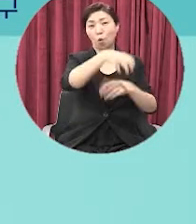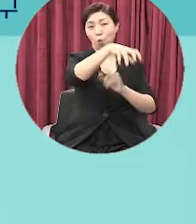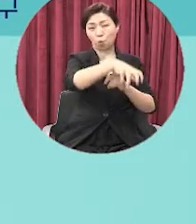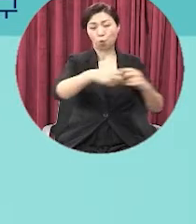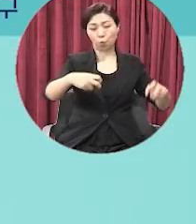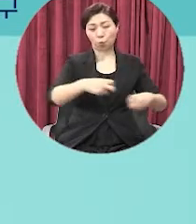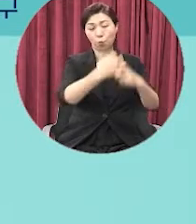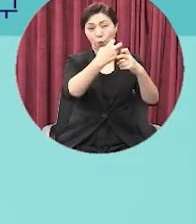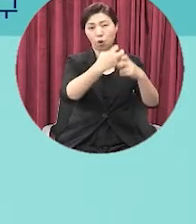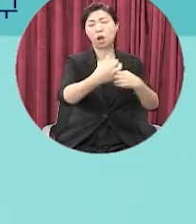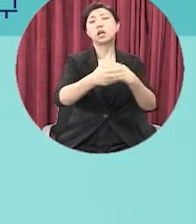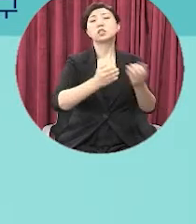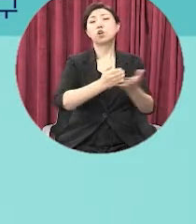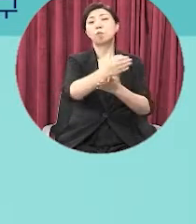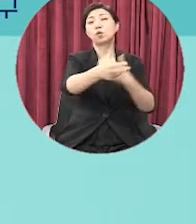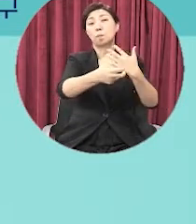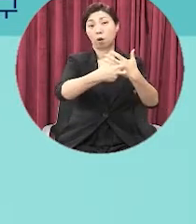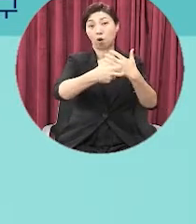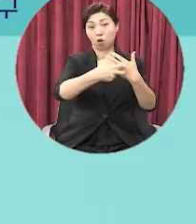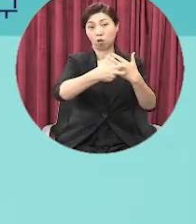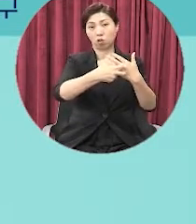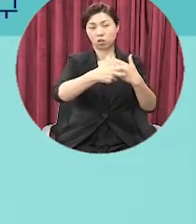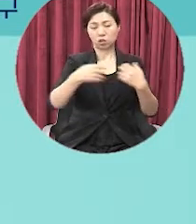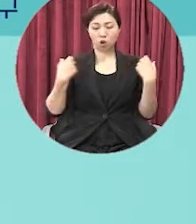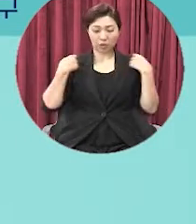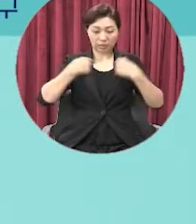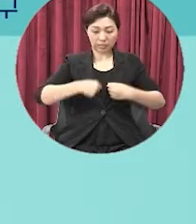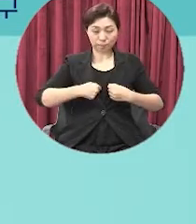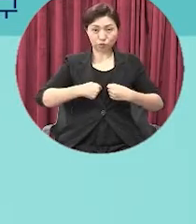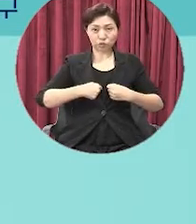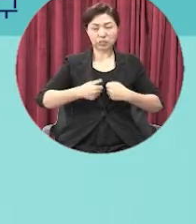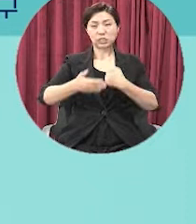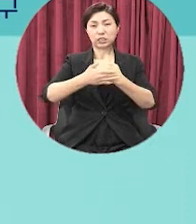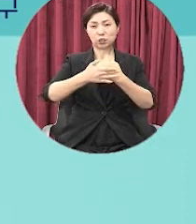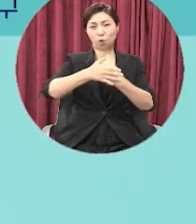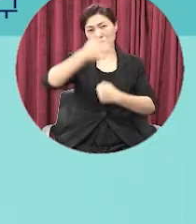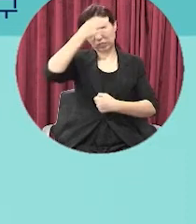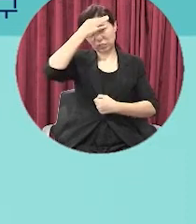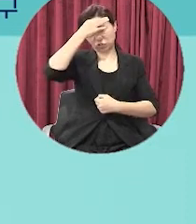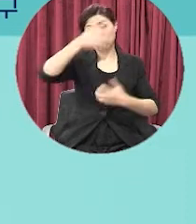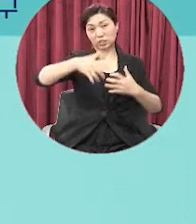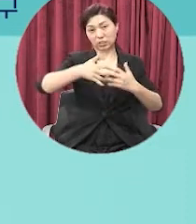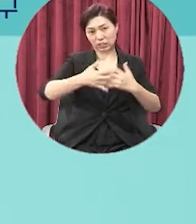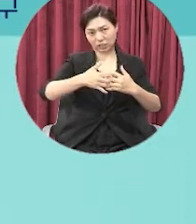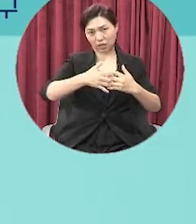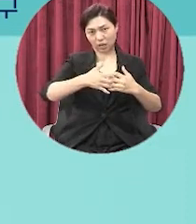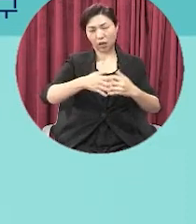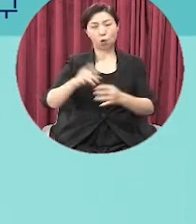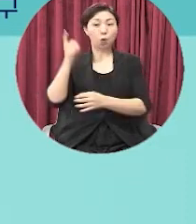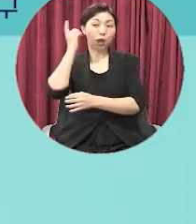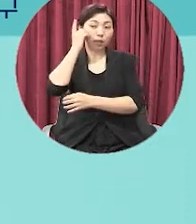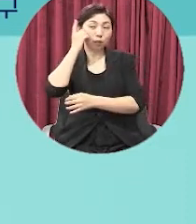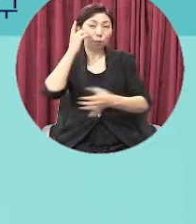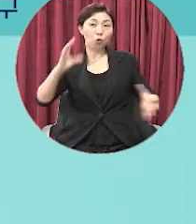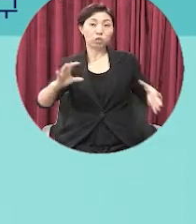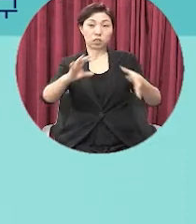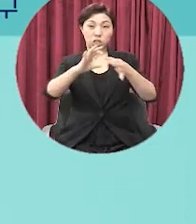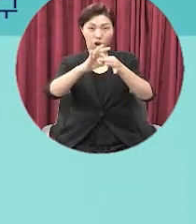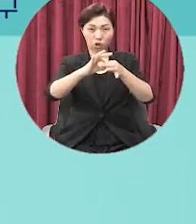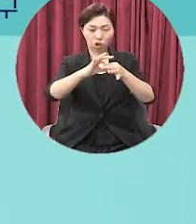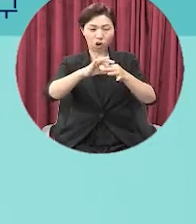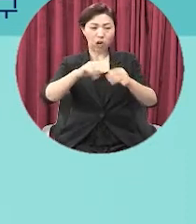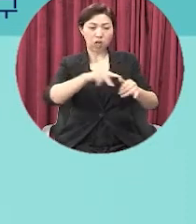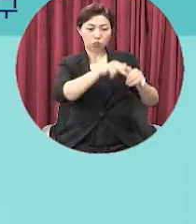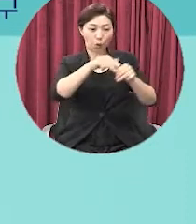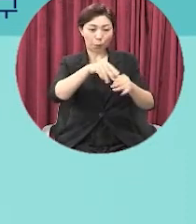레벨 테이션 내시 라는 프로그램을 개발에서 운영하는 게 있어서 그것을 적용해서 모바일 수 있으므로 행동하게 따 그리고 그것을 통해서 여러가지